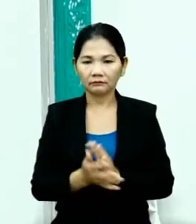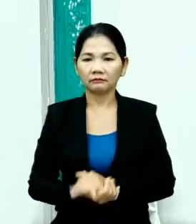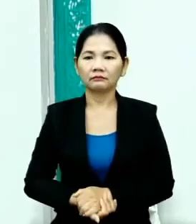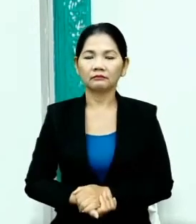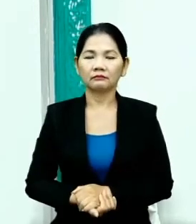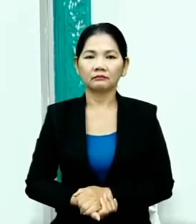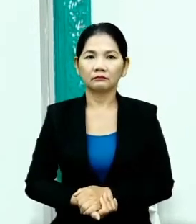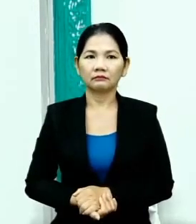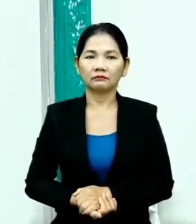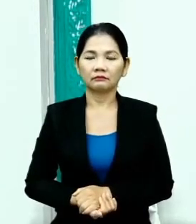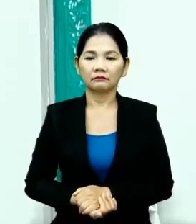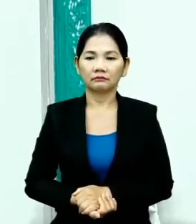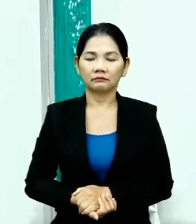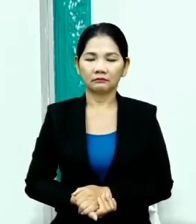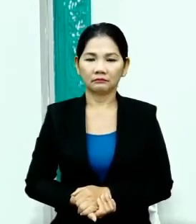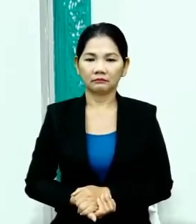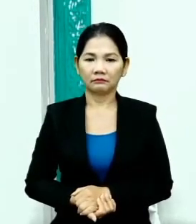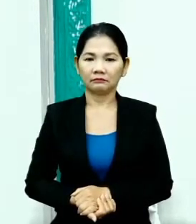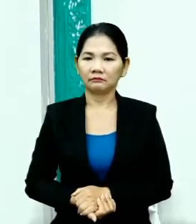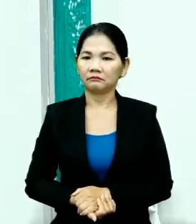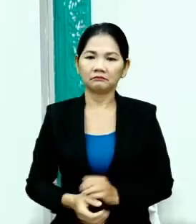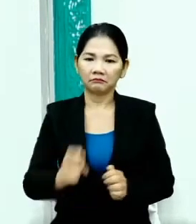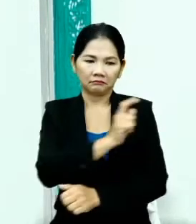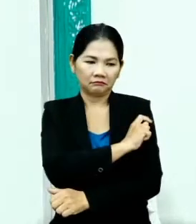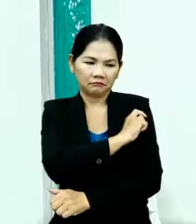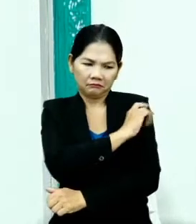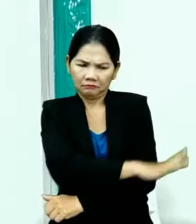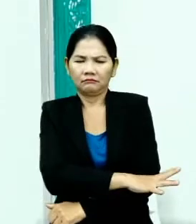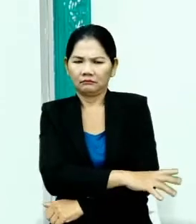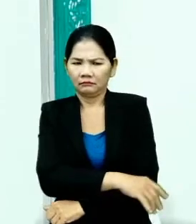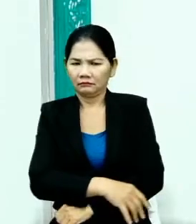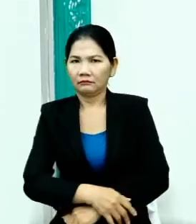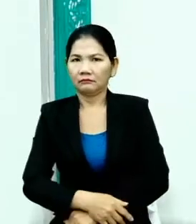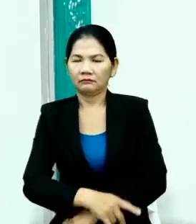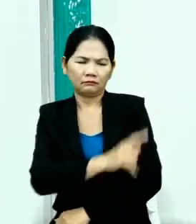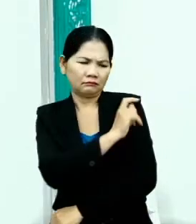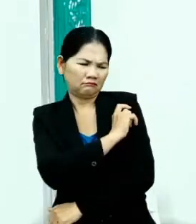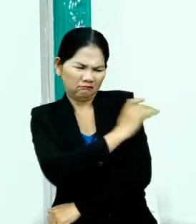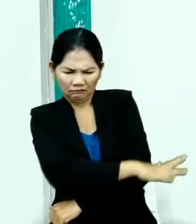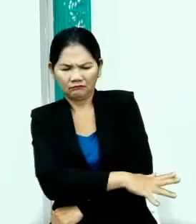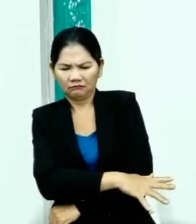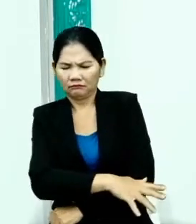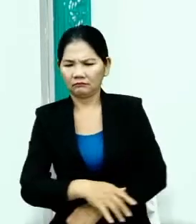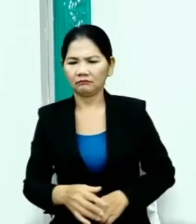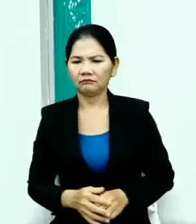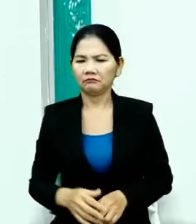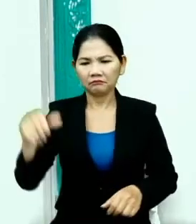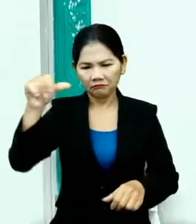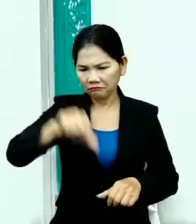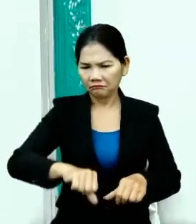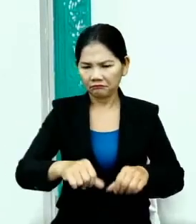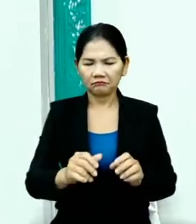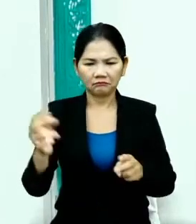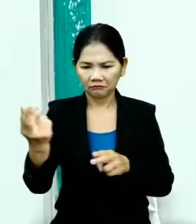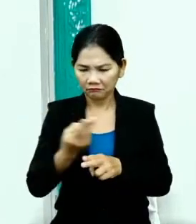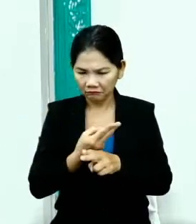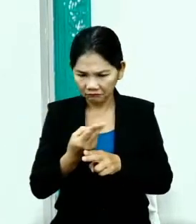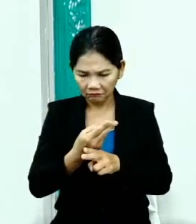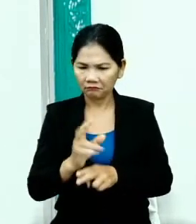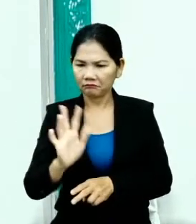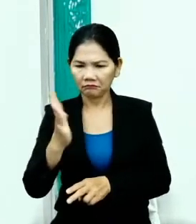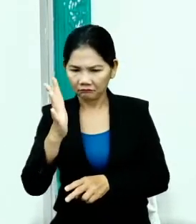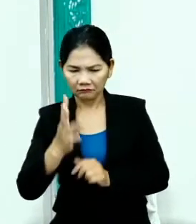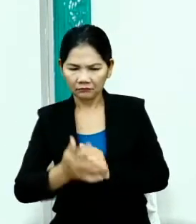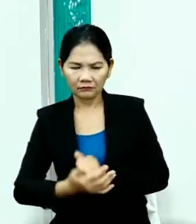đáy. Chá cứ con sở ấp mê nế. Chá là ổn nát con sở ấp ẩm bừa cọ. Chá con mình ăn ở vọt nó ẩm bừa cọ tình